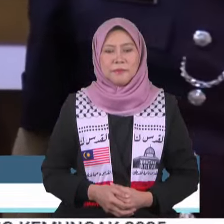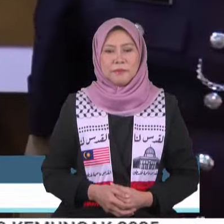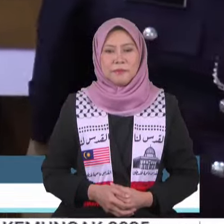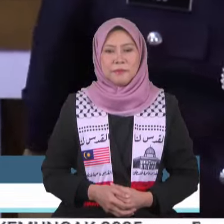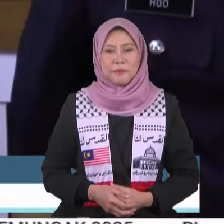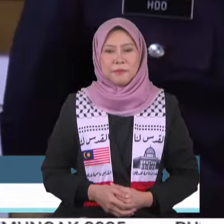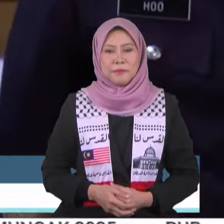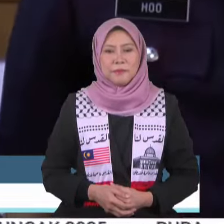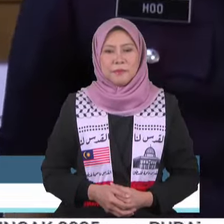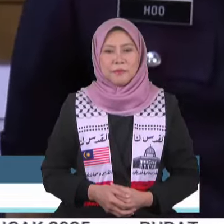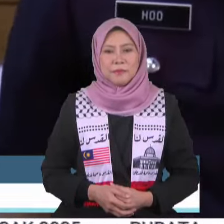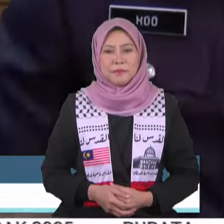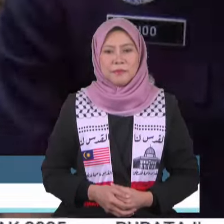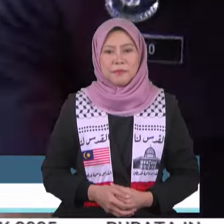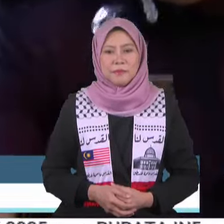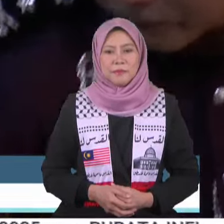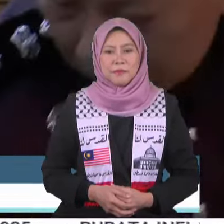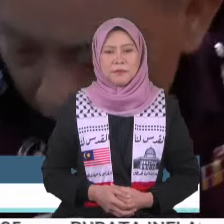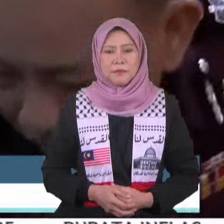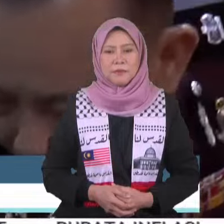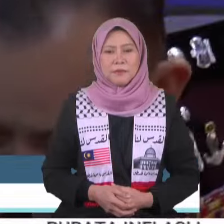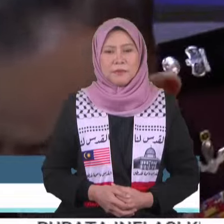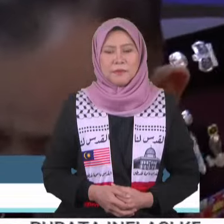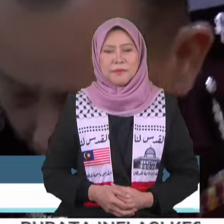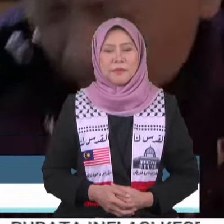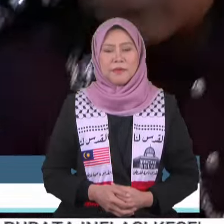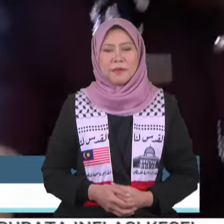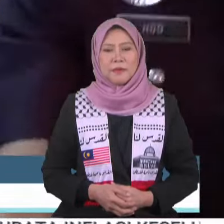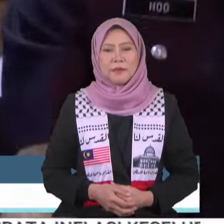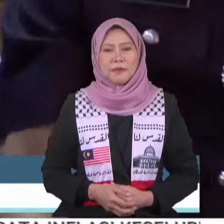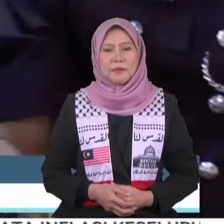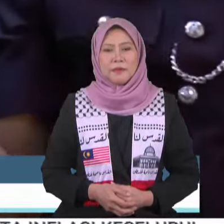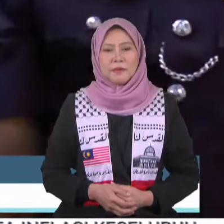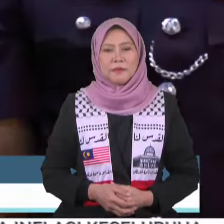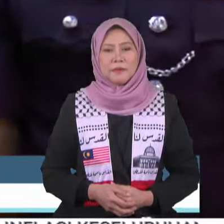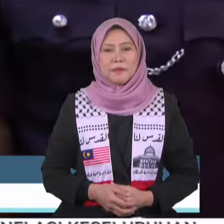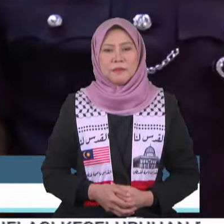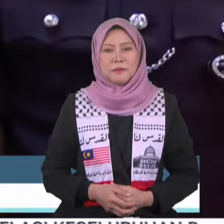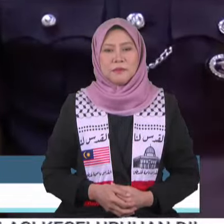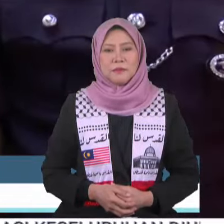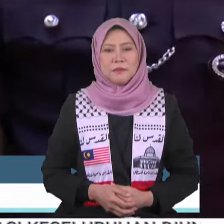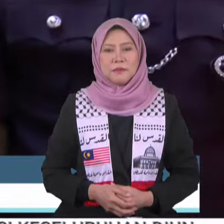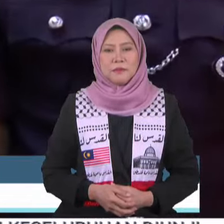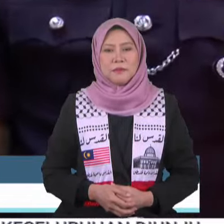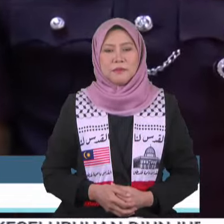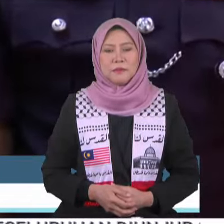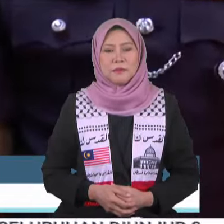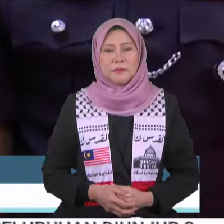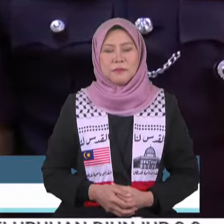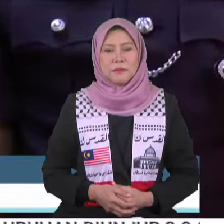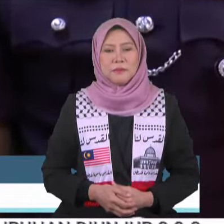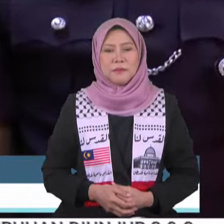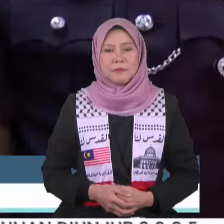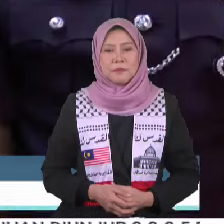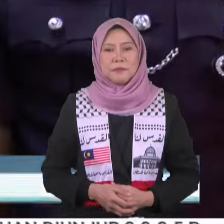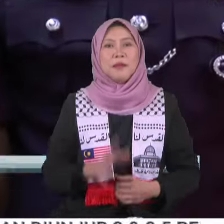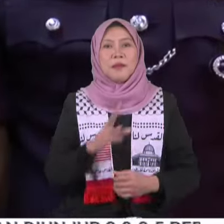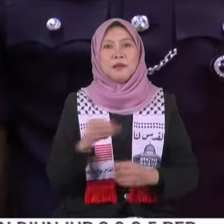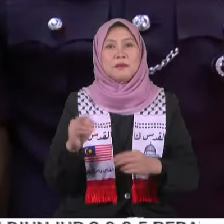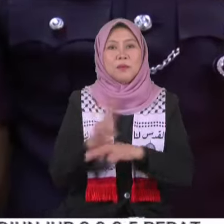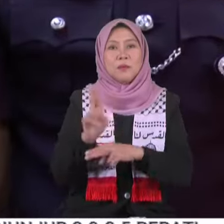gunakan sistem peralatan ini untuk membuka kenderaan tersebut dan